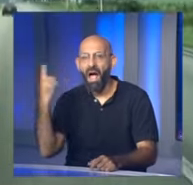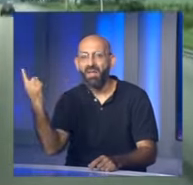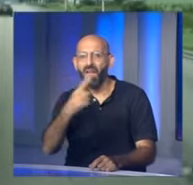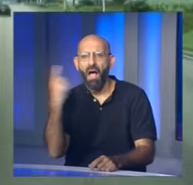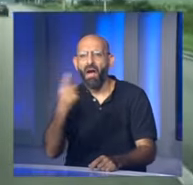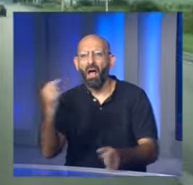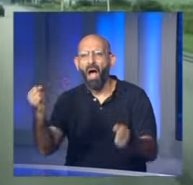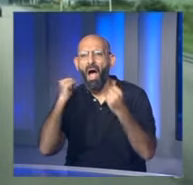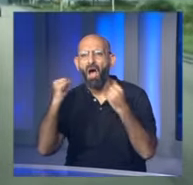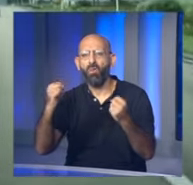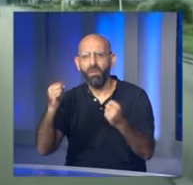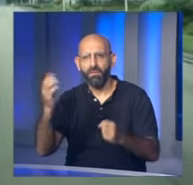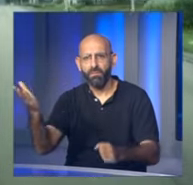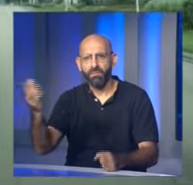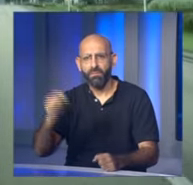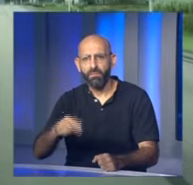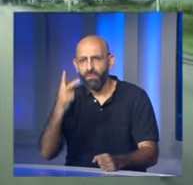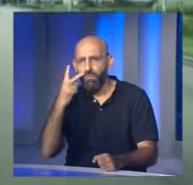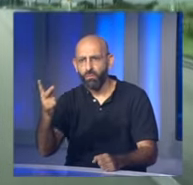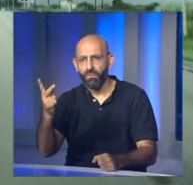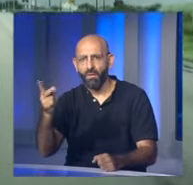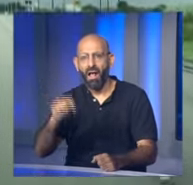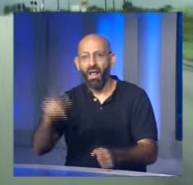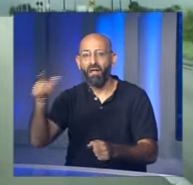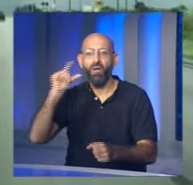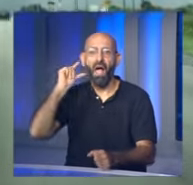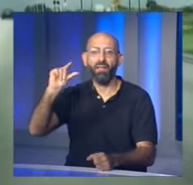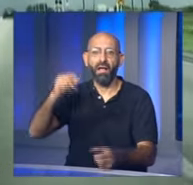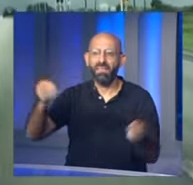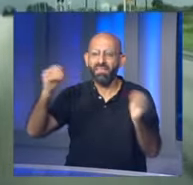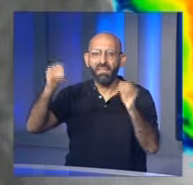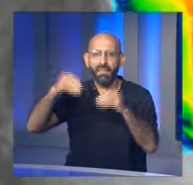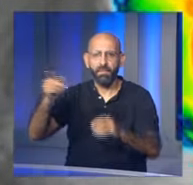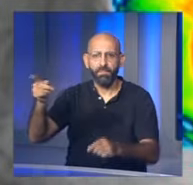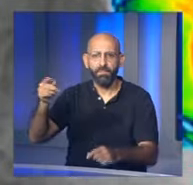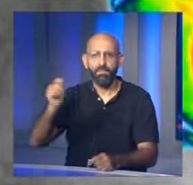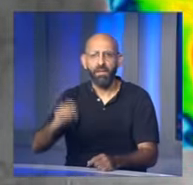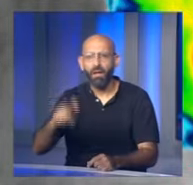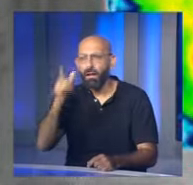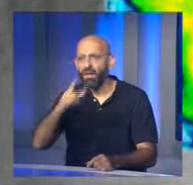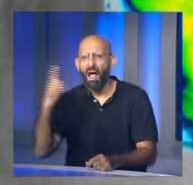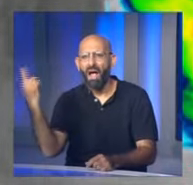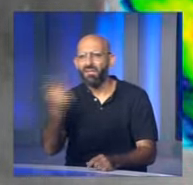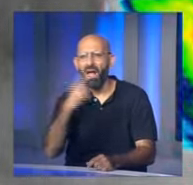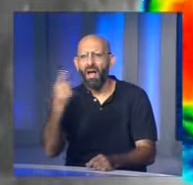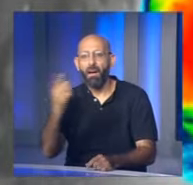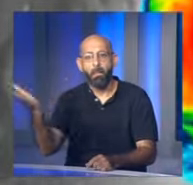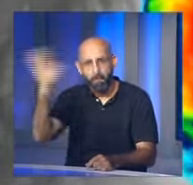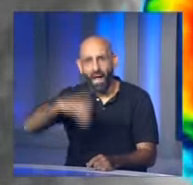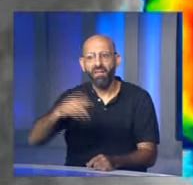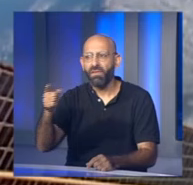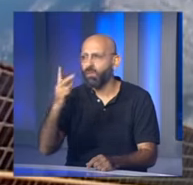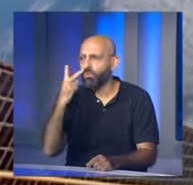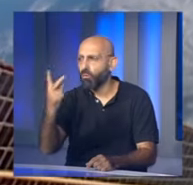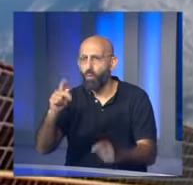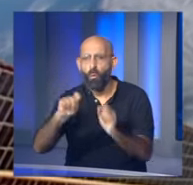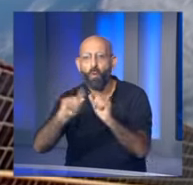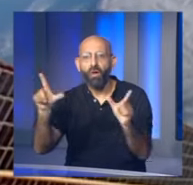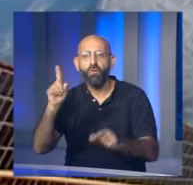165 ك في الساعه ما حول ميلتن الى اعصار من الفئه الثانيه رغم انه لا يزال